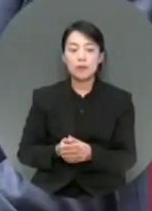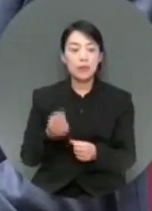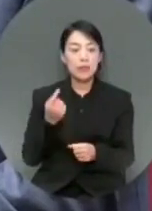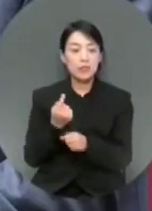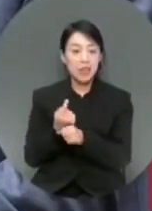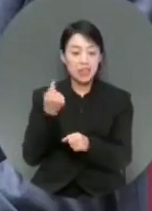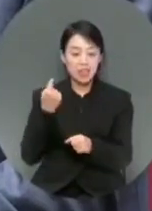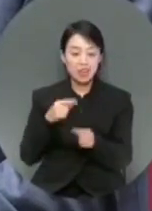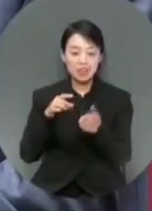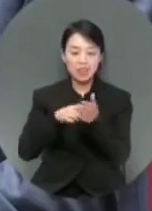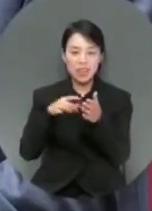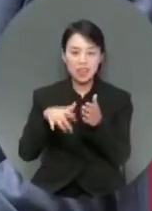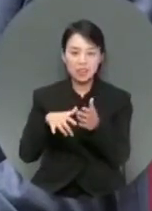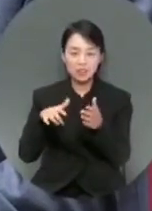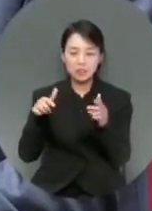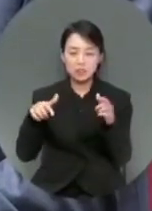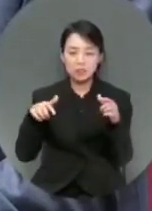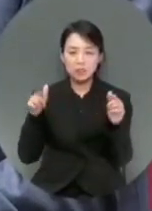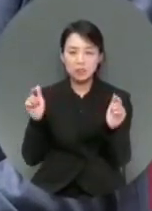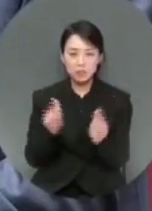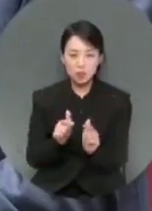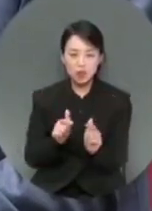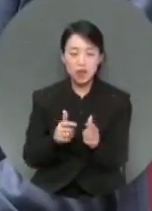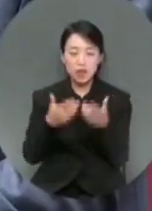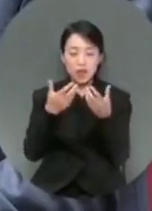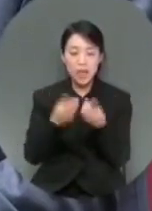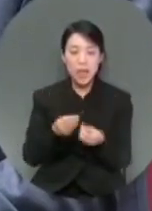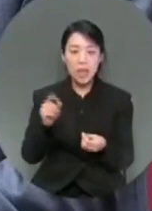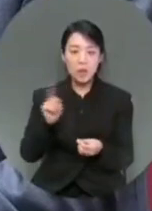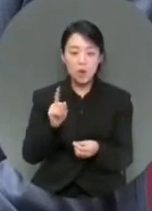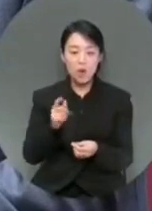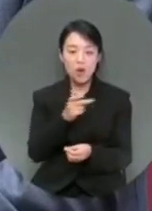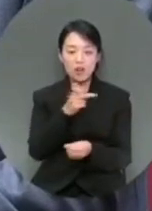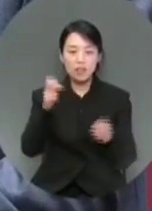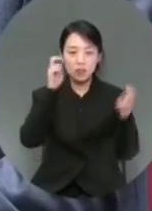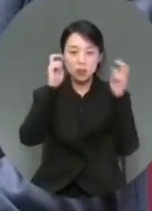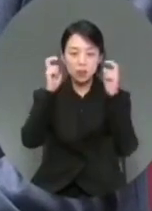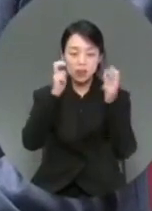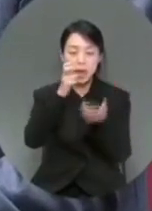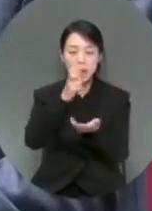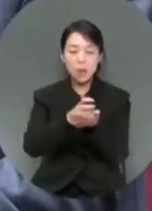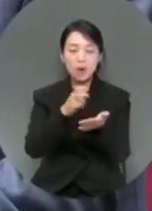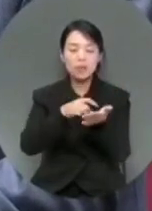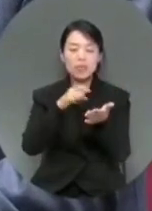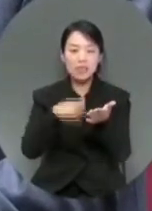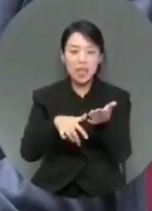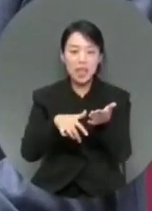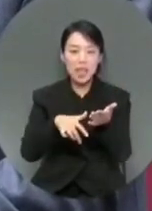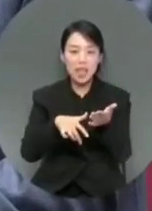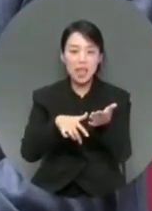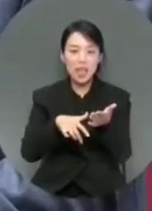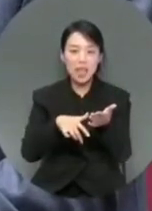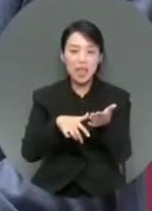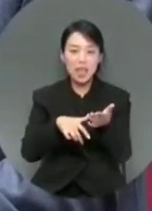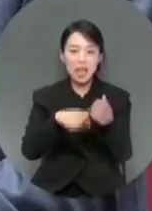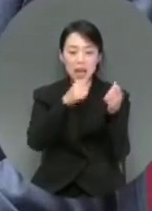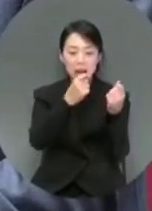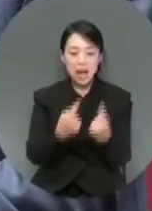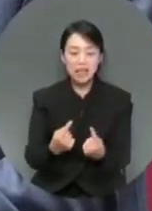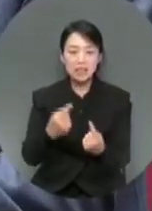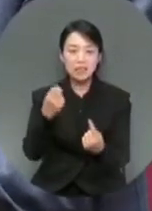감세 정책을 폈지 않습니까? 예를 들어서 대기업 법인세 감사라든지 아니면 뭐 정부는 그걸 정산하고 얘기를 합니다만 어쨌든